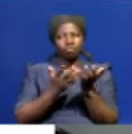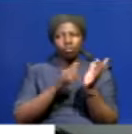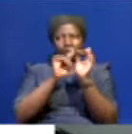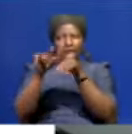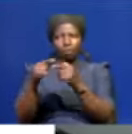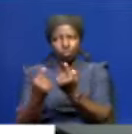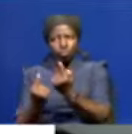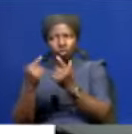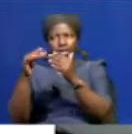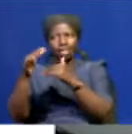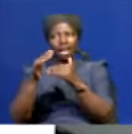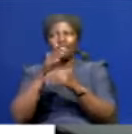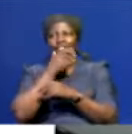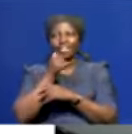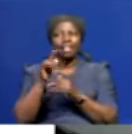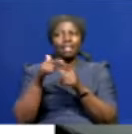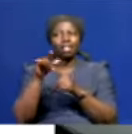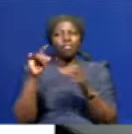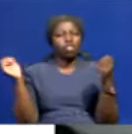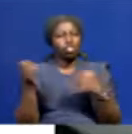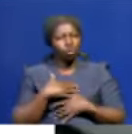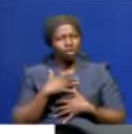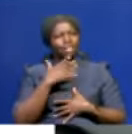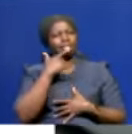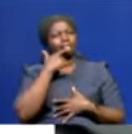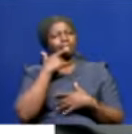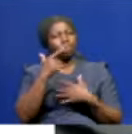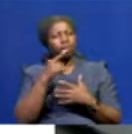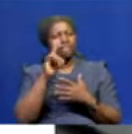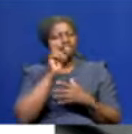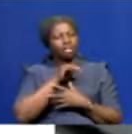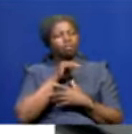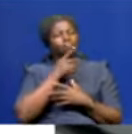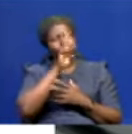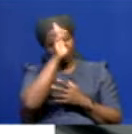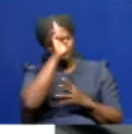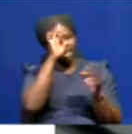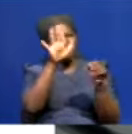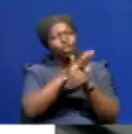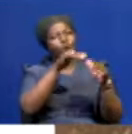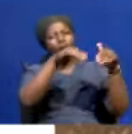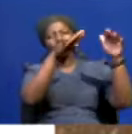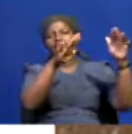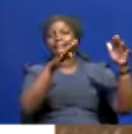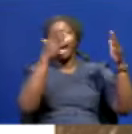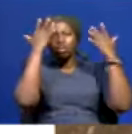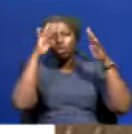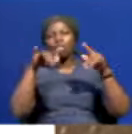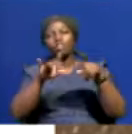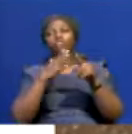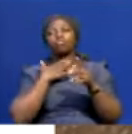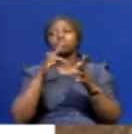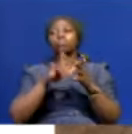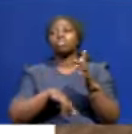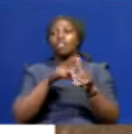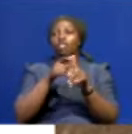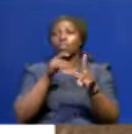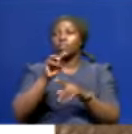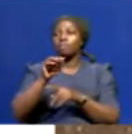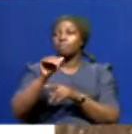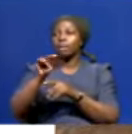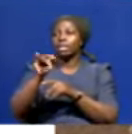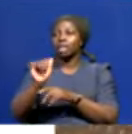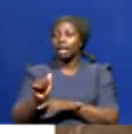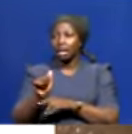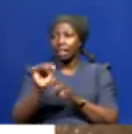sasa ni askari wanamejaa ije. Sasa ndijui ni nini wanaulizia Maina. The family claims a number of